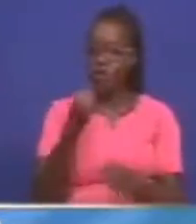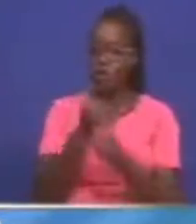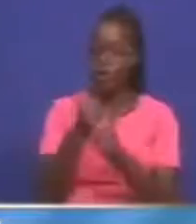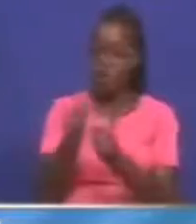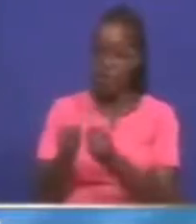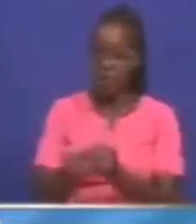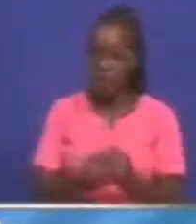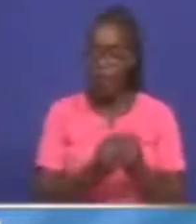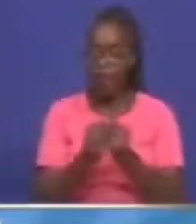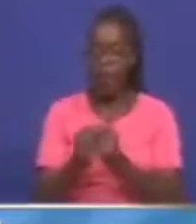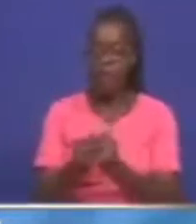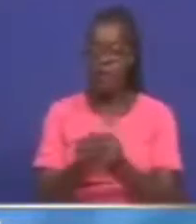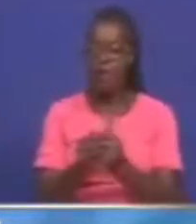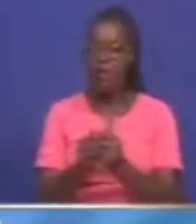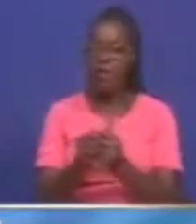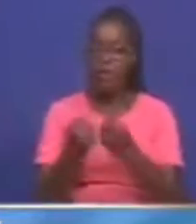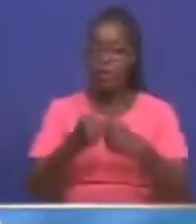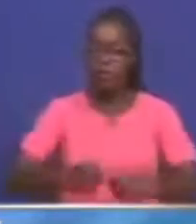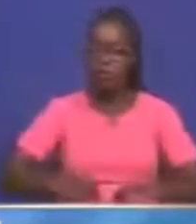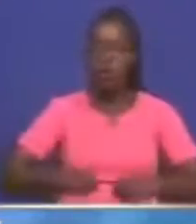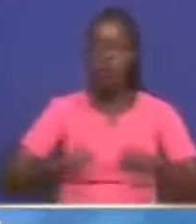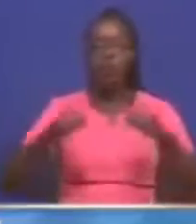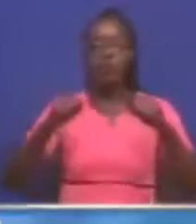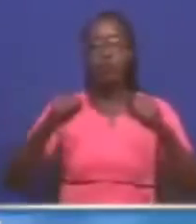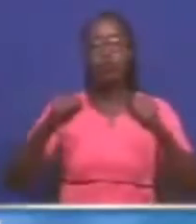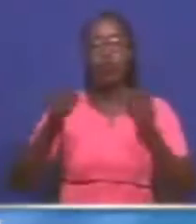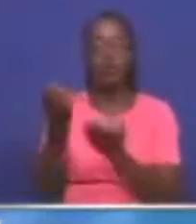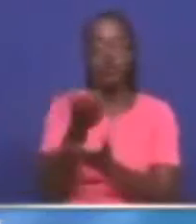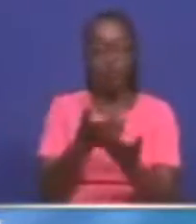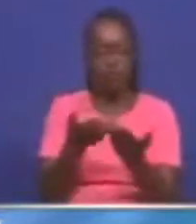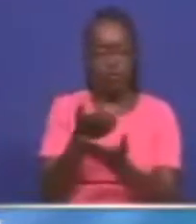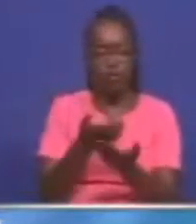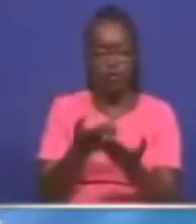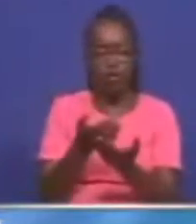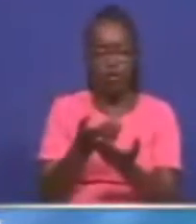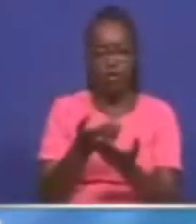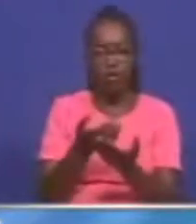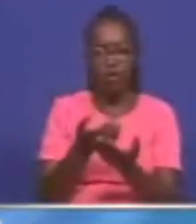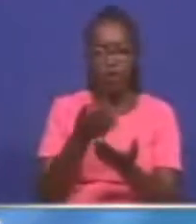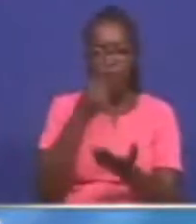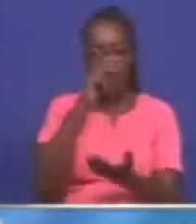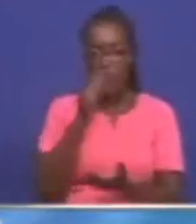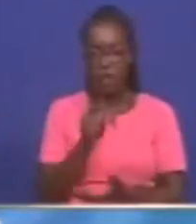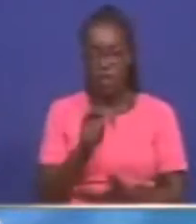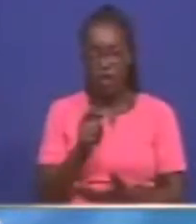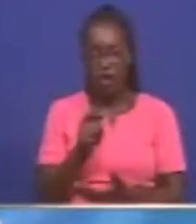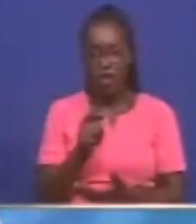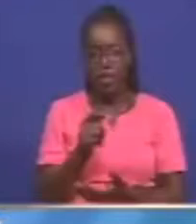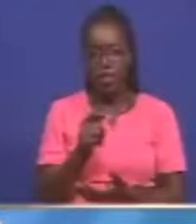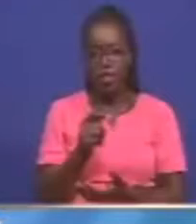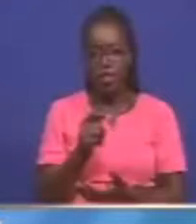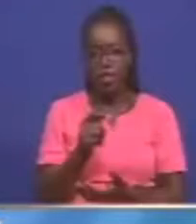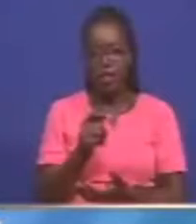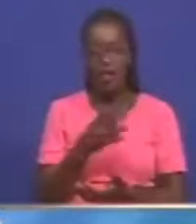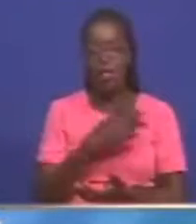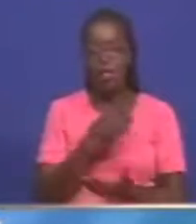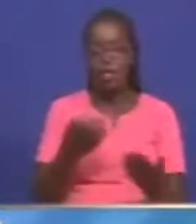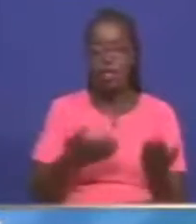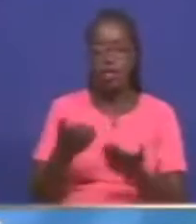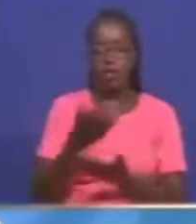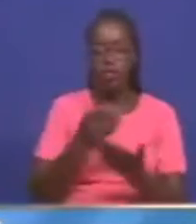pamoja tunaweza kuinua uchumi wa Tanzania na uchumi wa